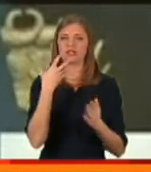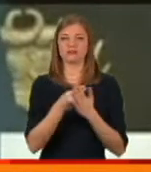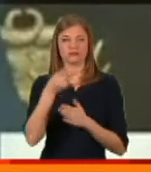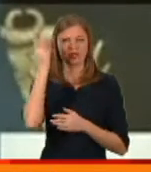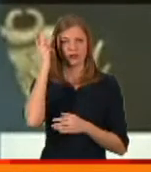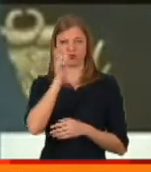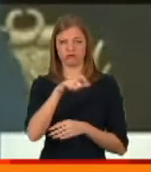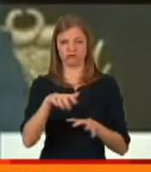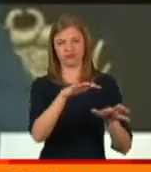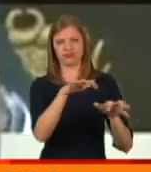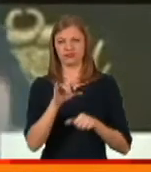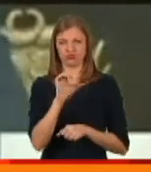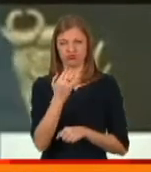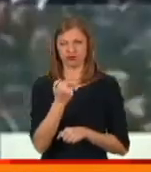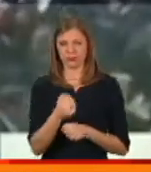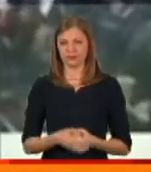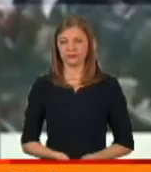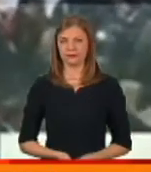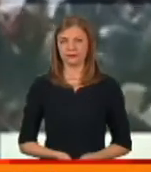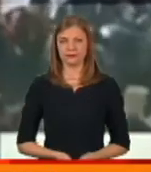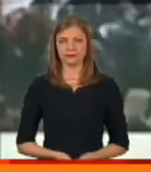дипломатичний персонал зі Сполучених Штатів.